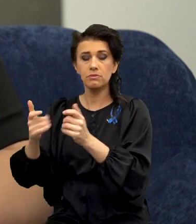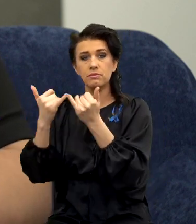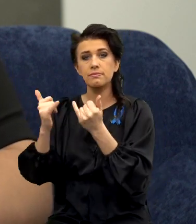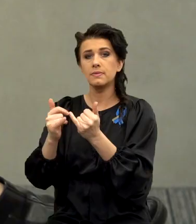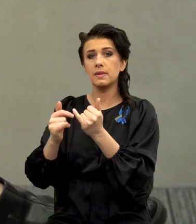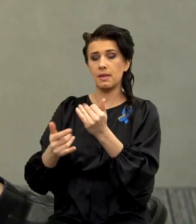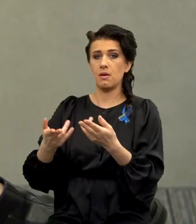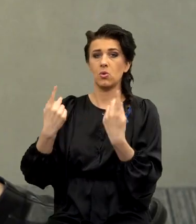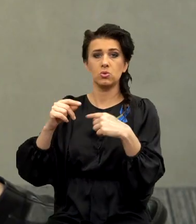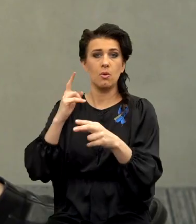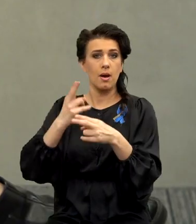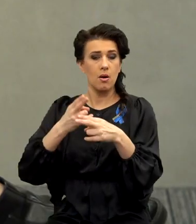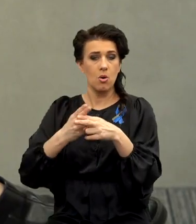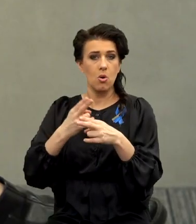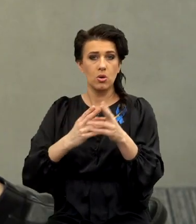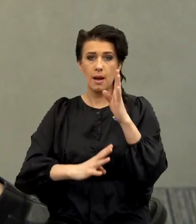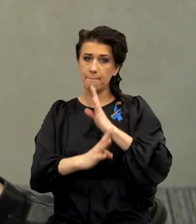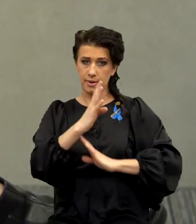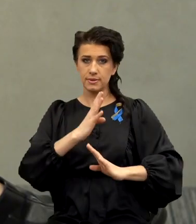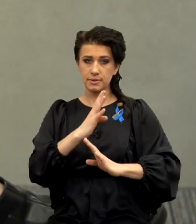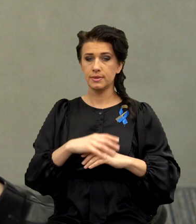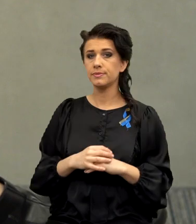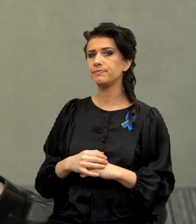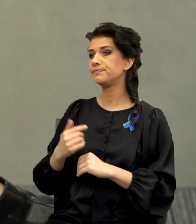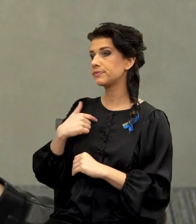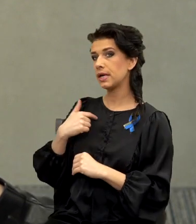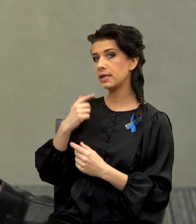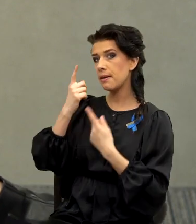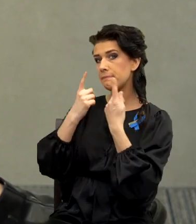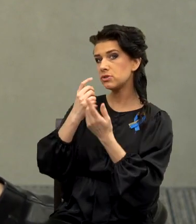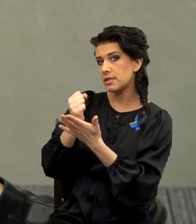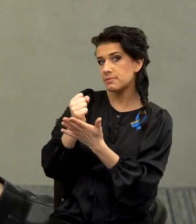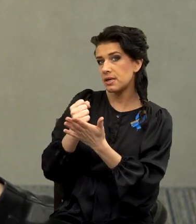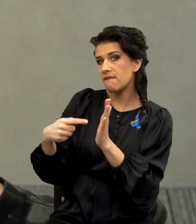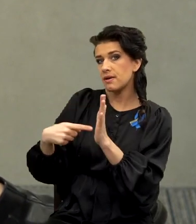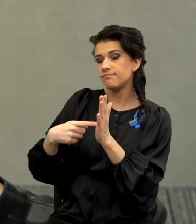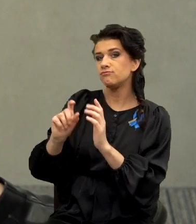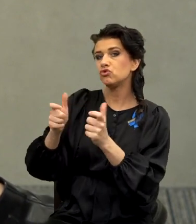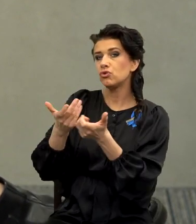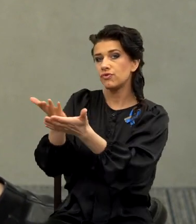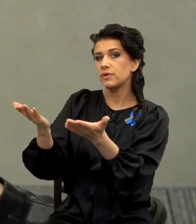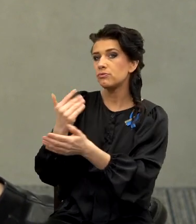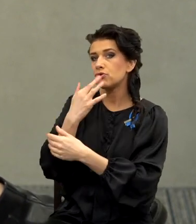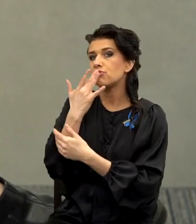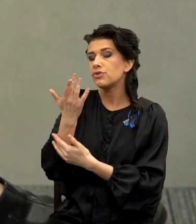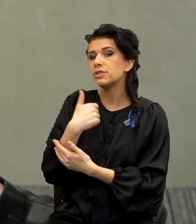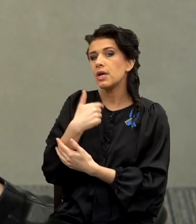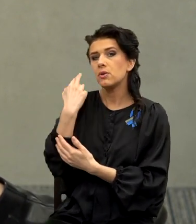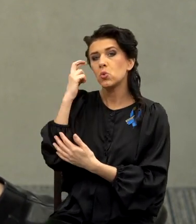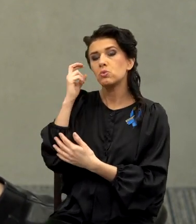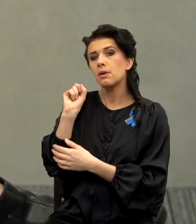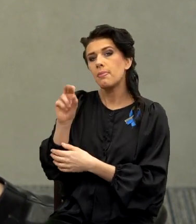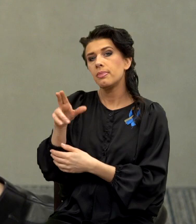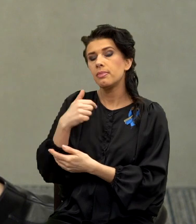inaczej. Ja myślę sobie w kontekście tego, o czym mówicie, że w takim razie rozumiem to tak,